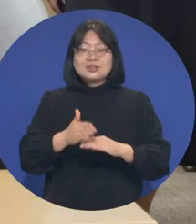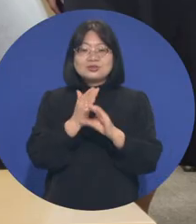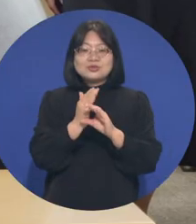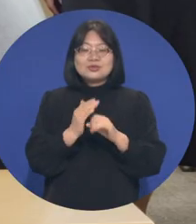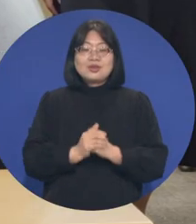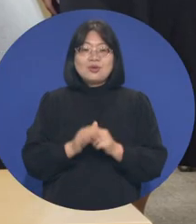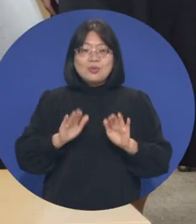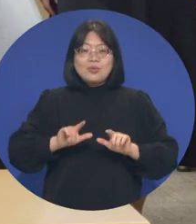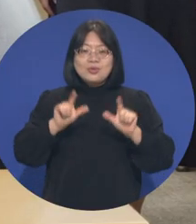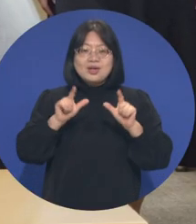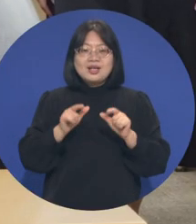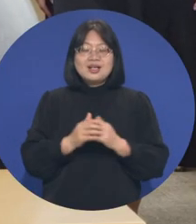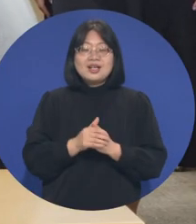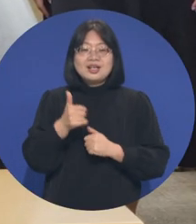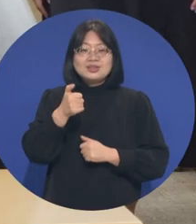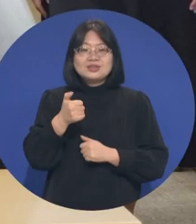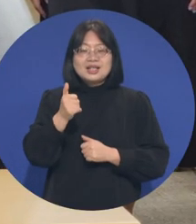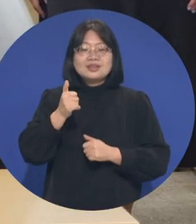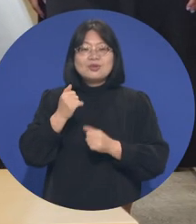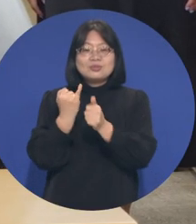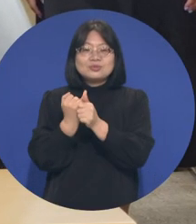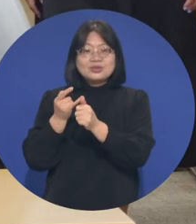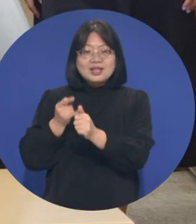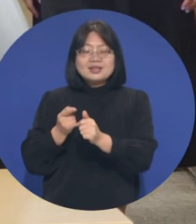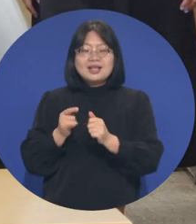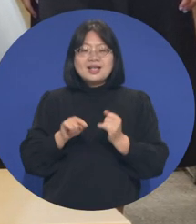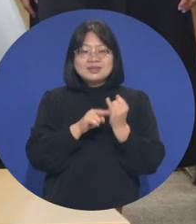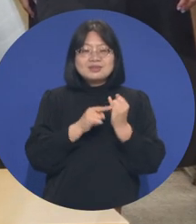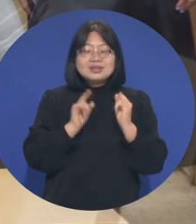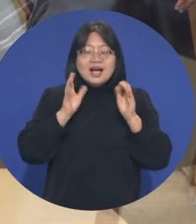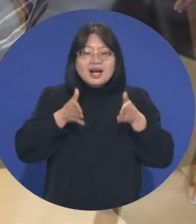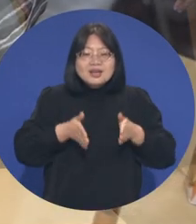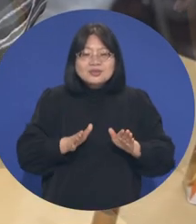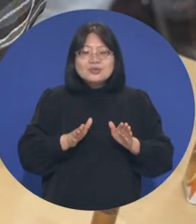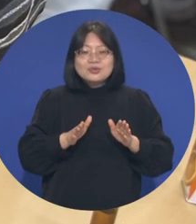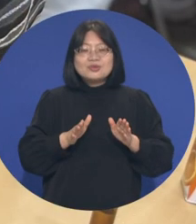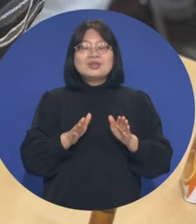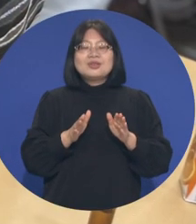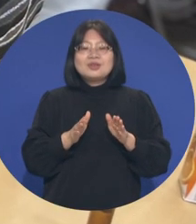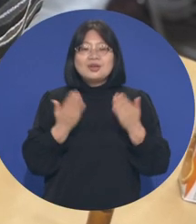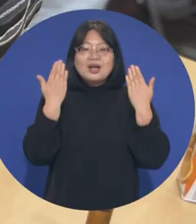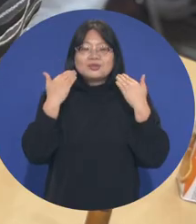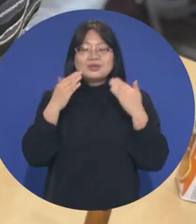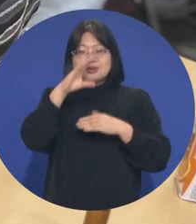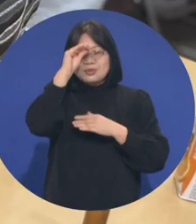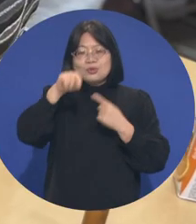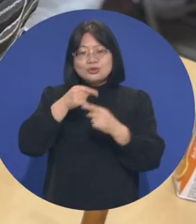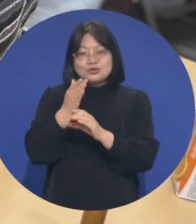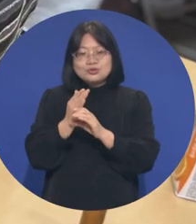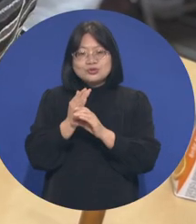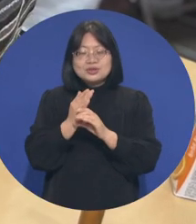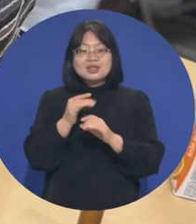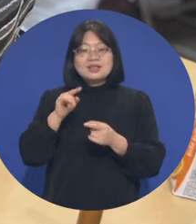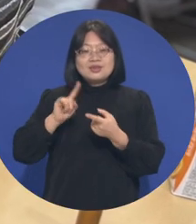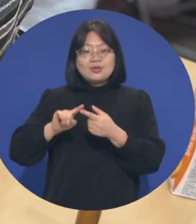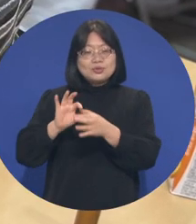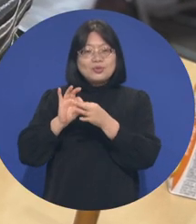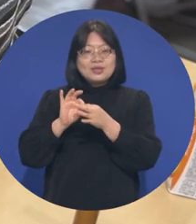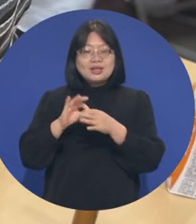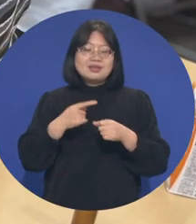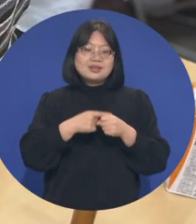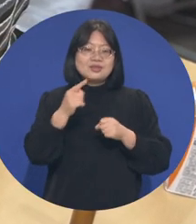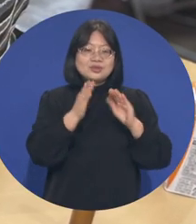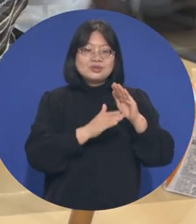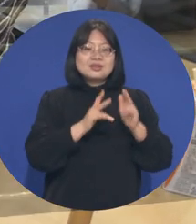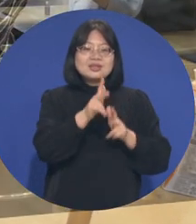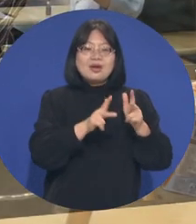진행합니다 올해 우선 신 다섯 상을 대상으로 임신 출산 학교를 범 운영 중이며 이를 토대로 내년에는 정식